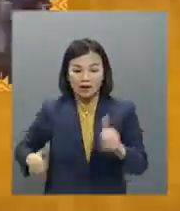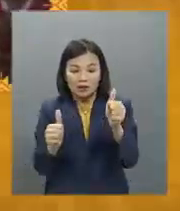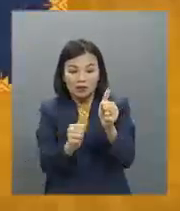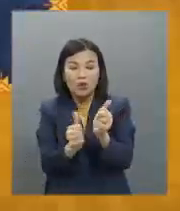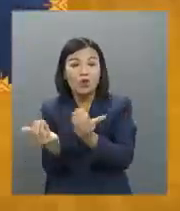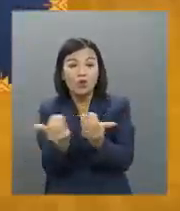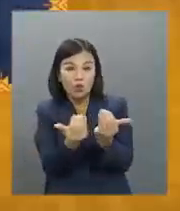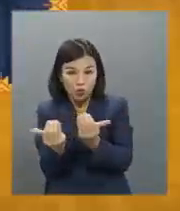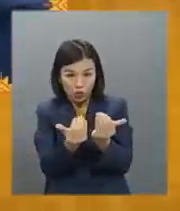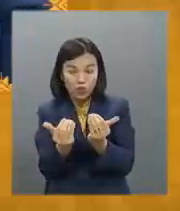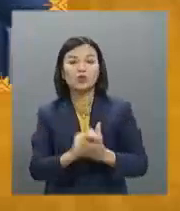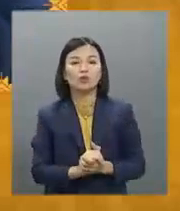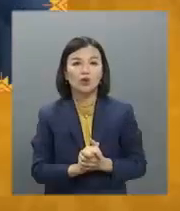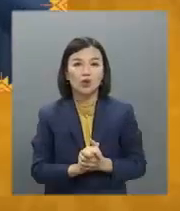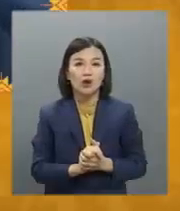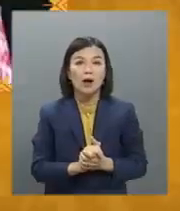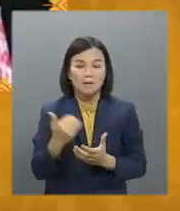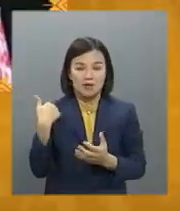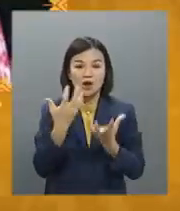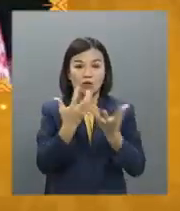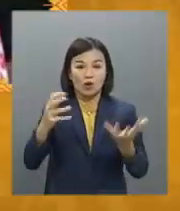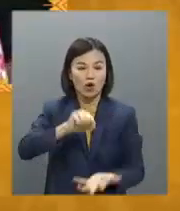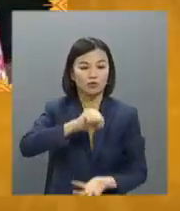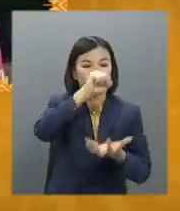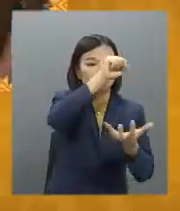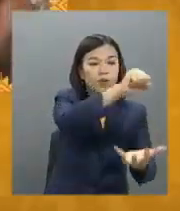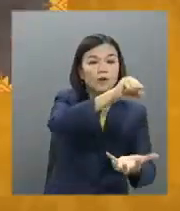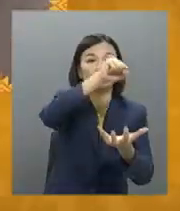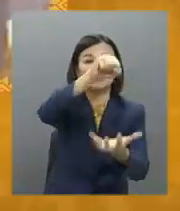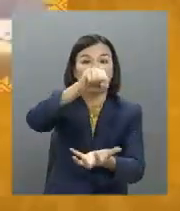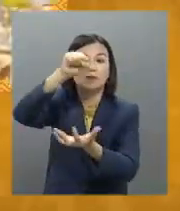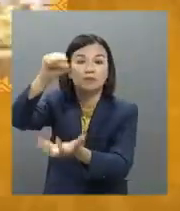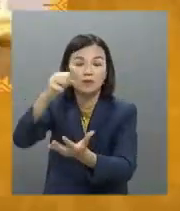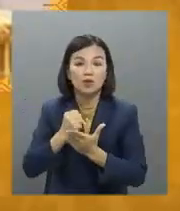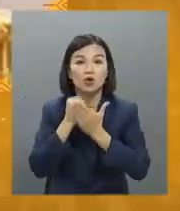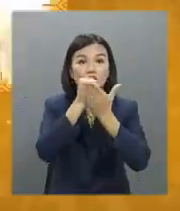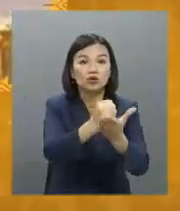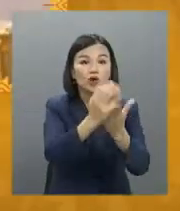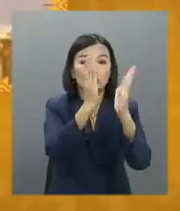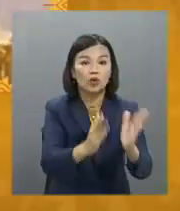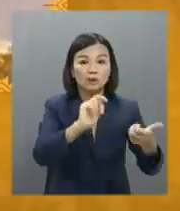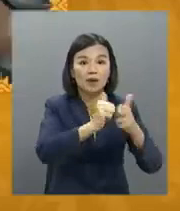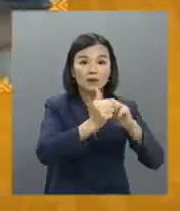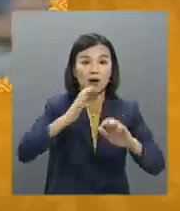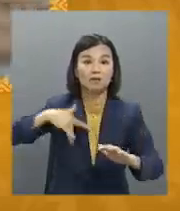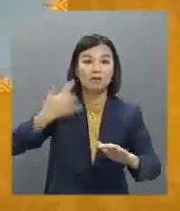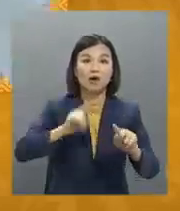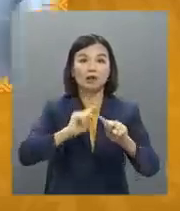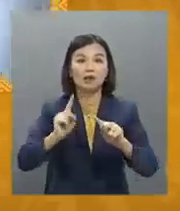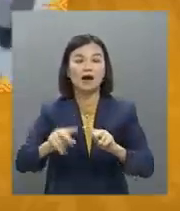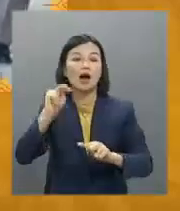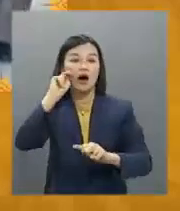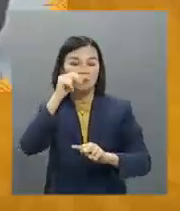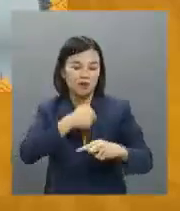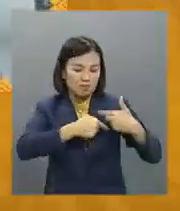สมเด็จพระบรมโอรสาธิราชสยามกุฎราชกุมารได้พระราชทานถุงยังชีพแก่ผู้ประสบอุทกภัยพร้อมทั้ง